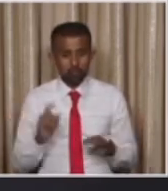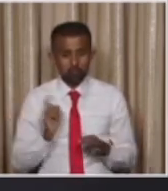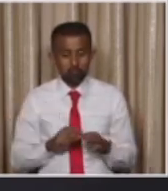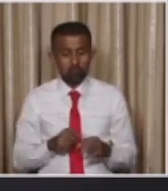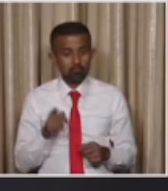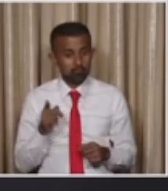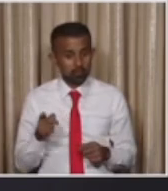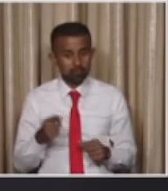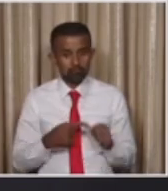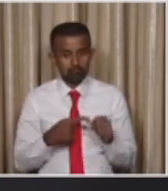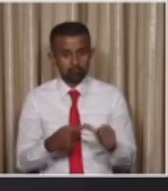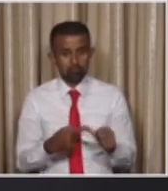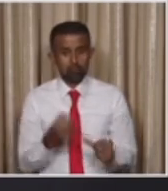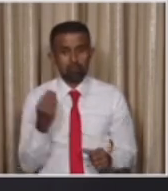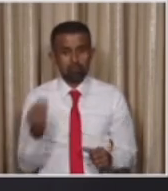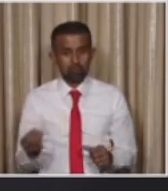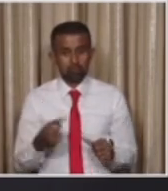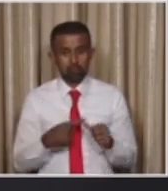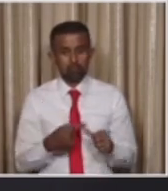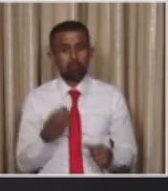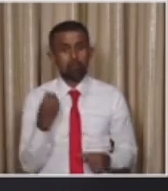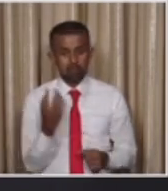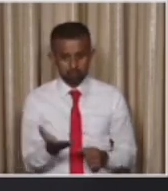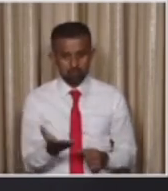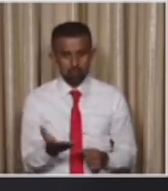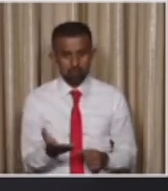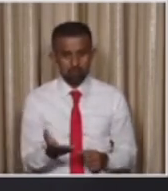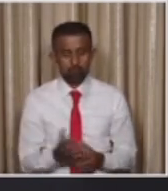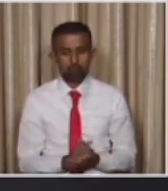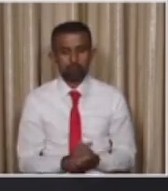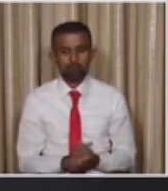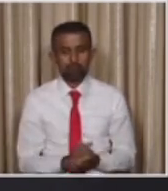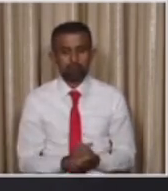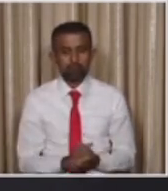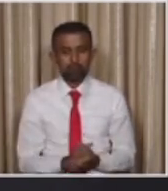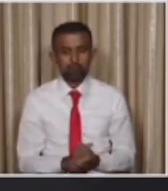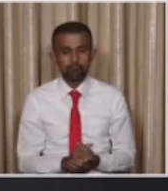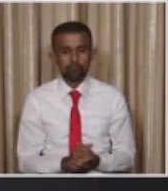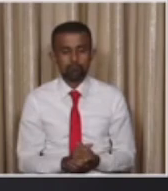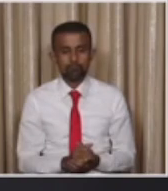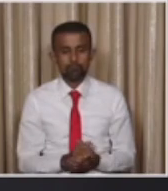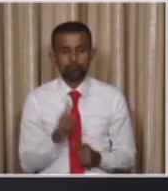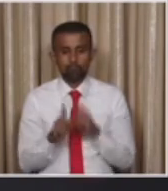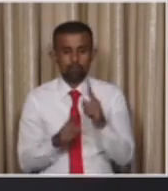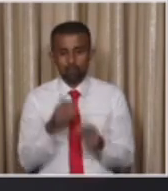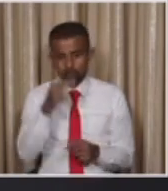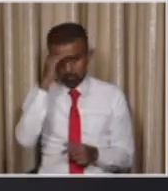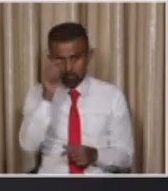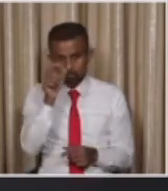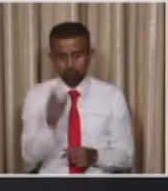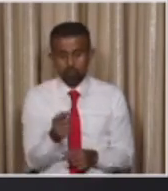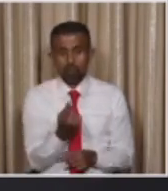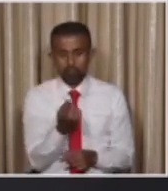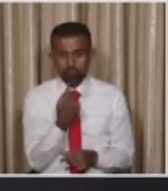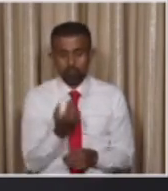ප්‍රශ්නවලට විසඳුම් සෙවීමට සහ විසඳුම් ලබා දීමට. එහෙනම් ඔබ ගරු කථානායකතුමනි, ඔබතුමාගේ අවසරය